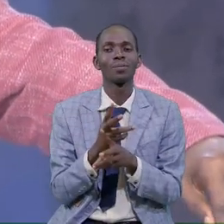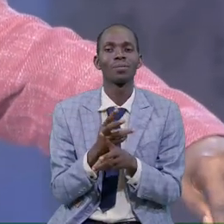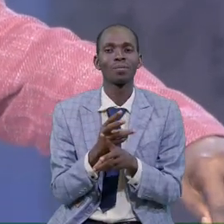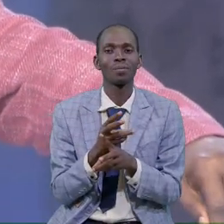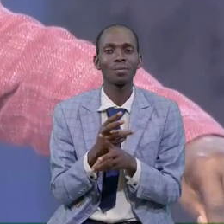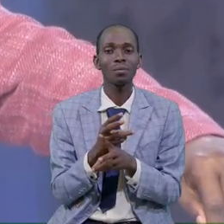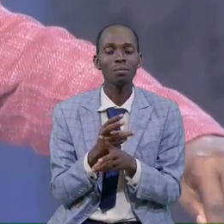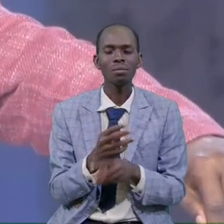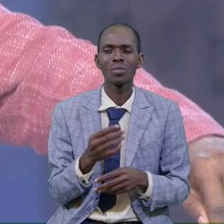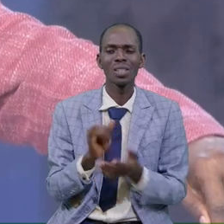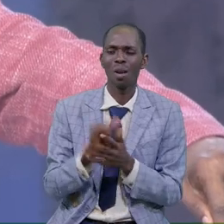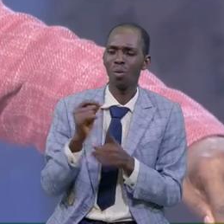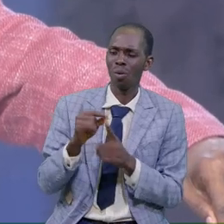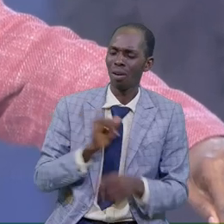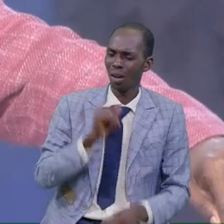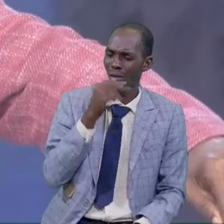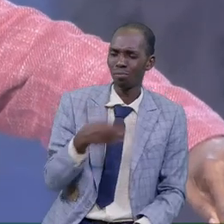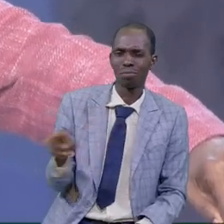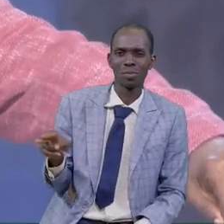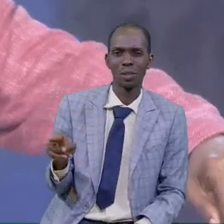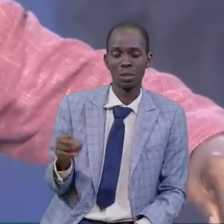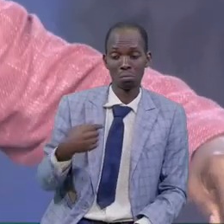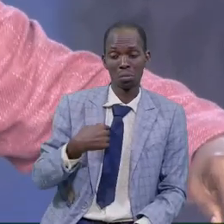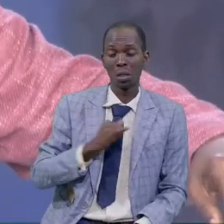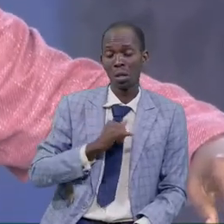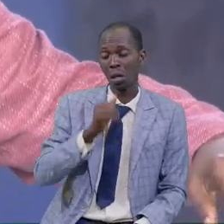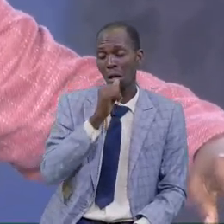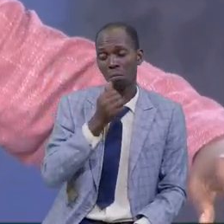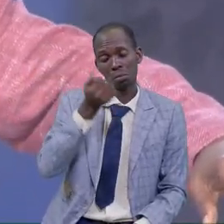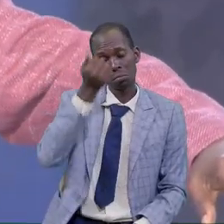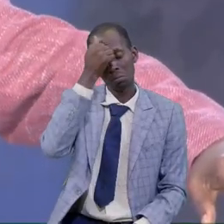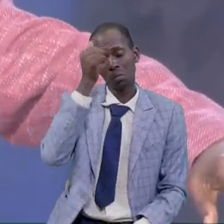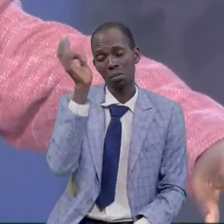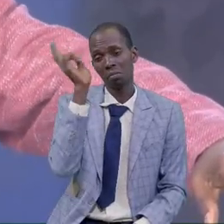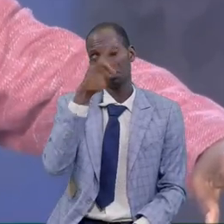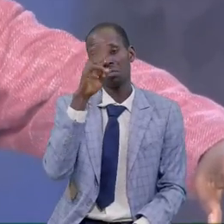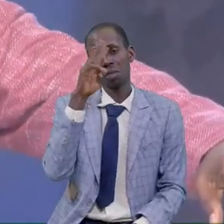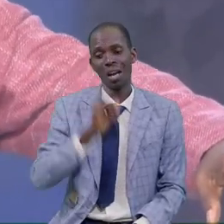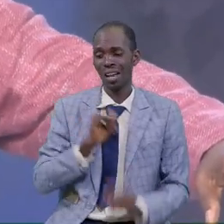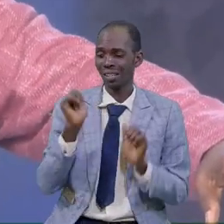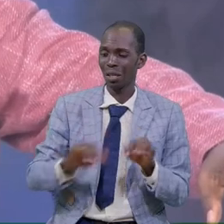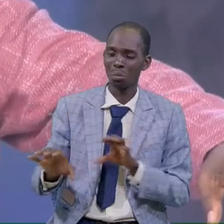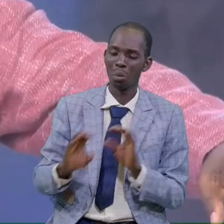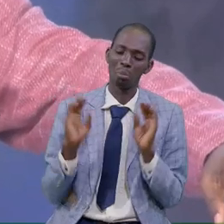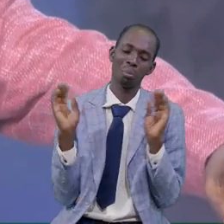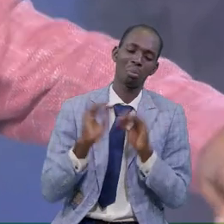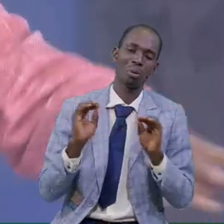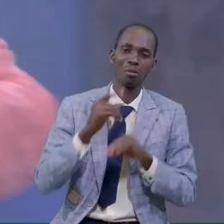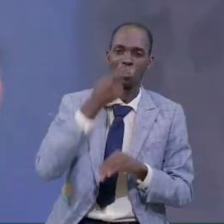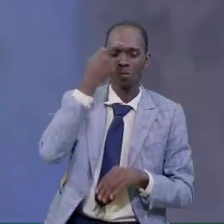je suis inutile, je suis dormant, je ne peux rien faire parce que maintenant